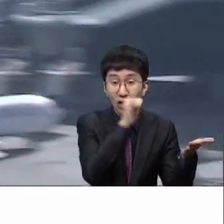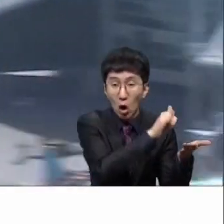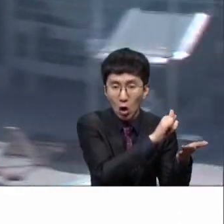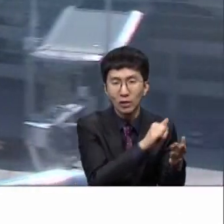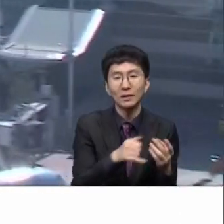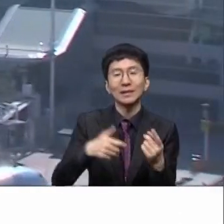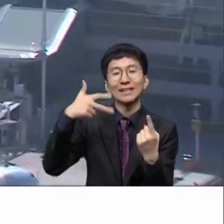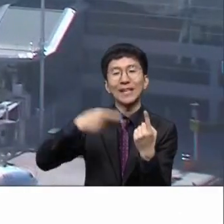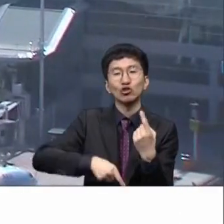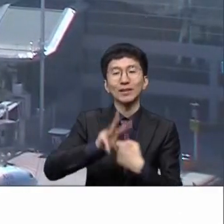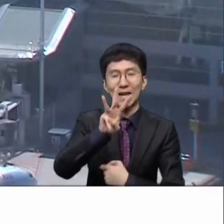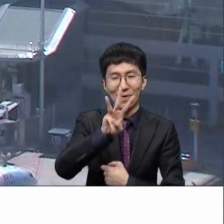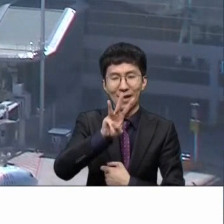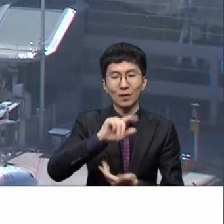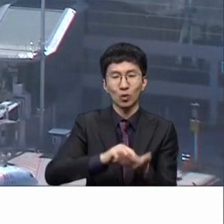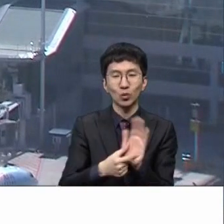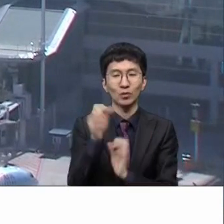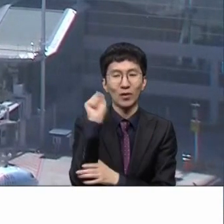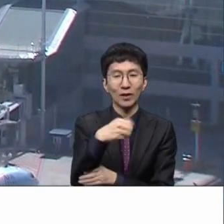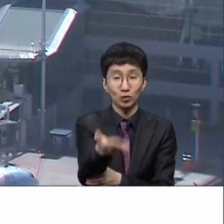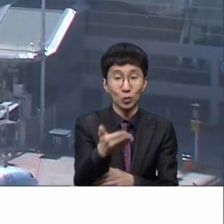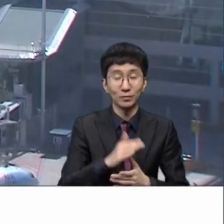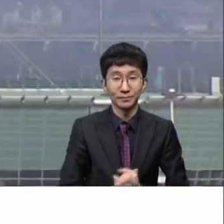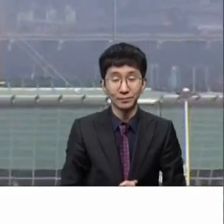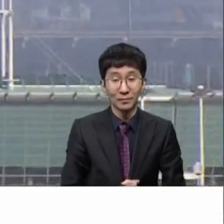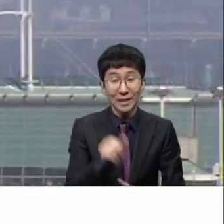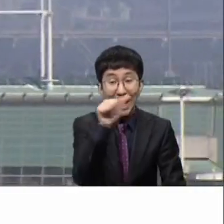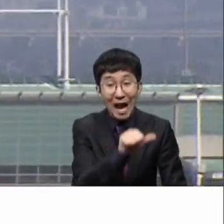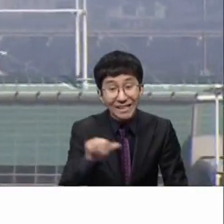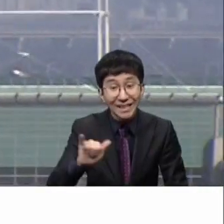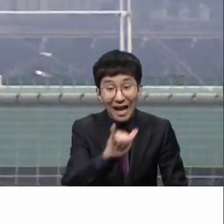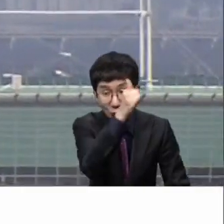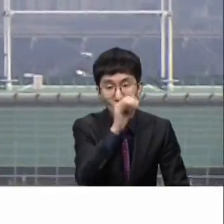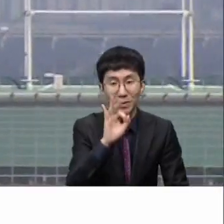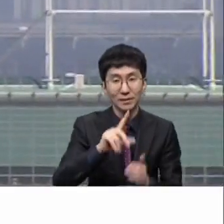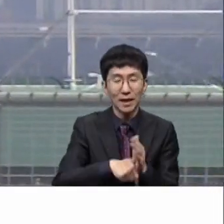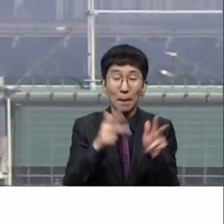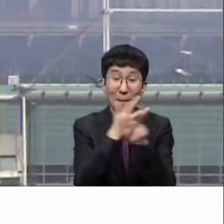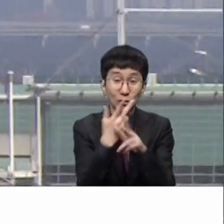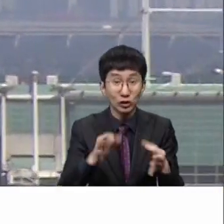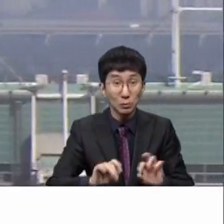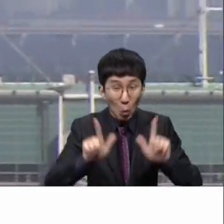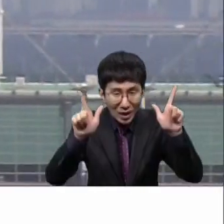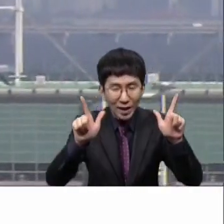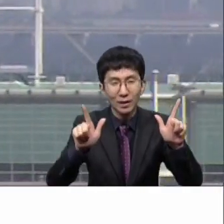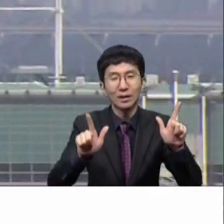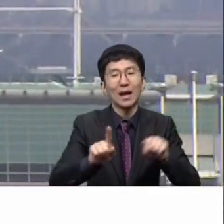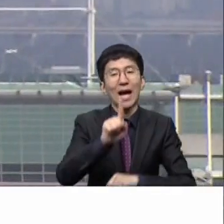주 3회 운항을 유지하기로 했습니다. 아시아나항공은 매주 금요일 주 1회